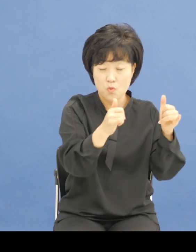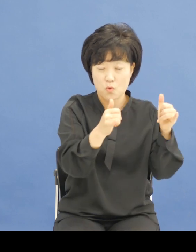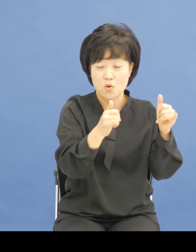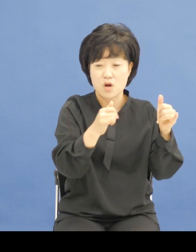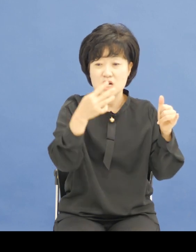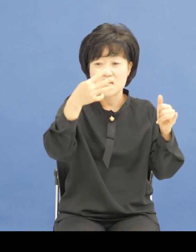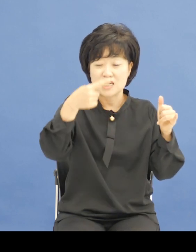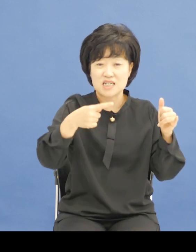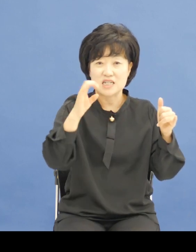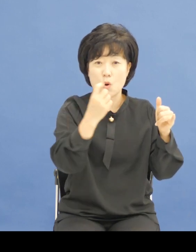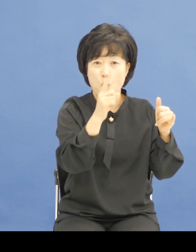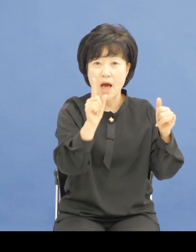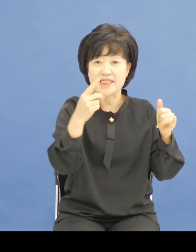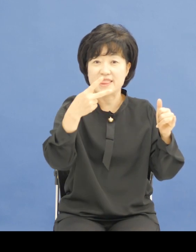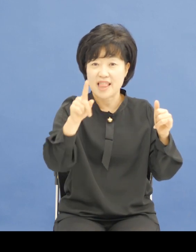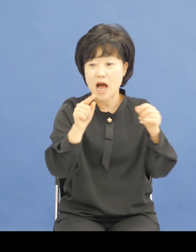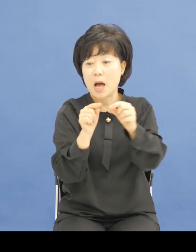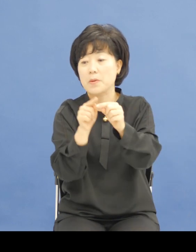섬기는 사역을 하고 있습니다.